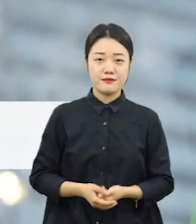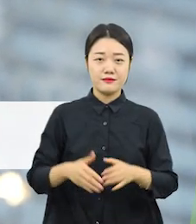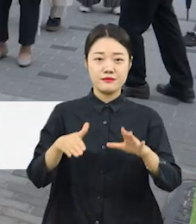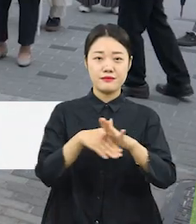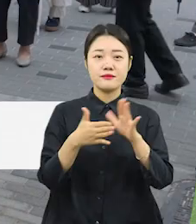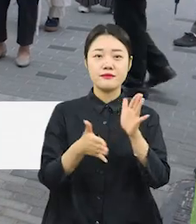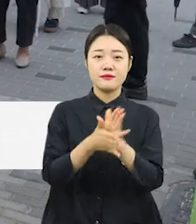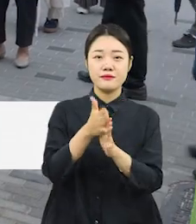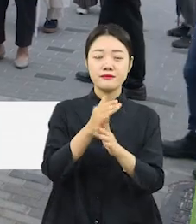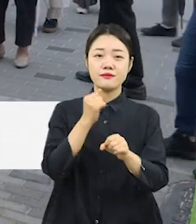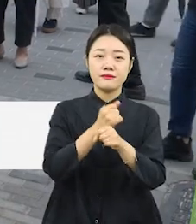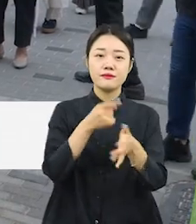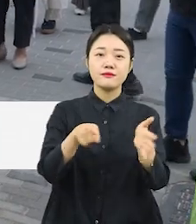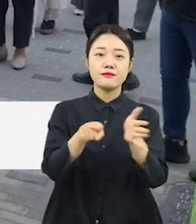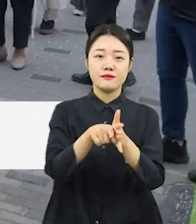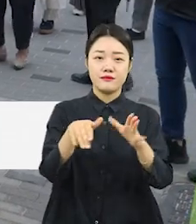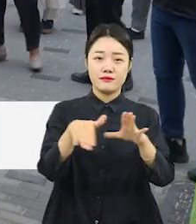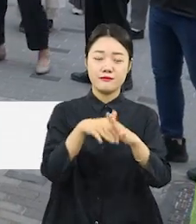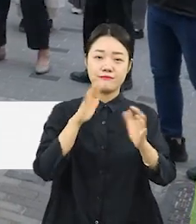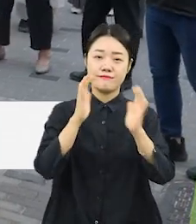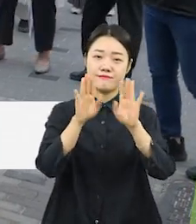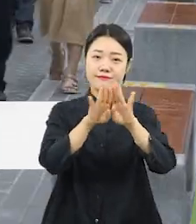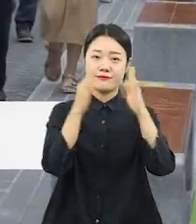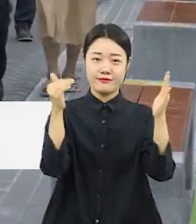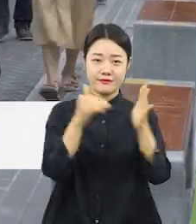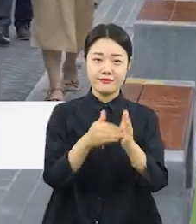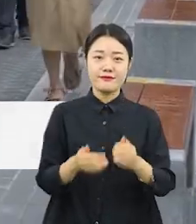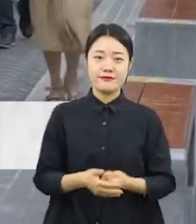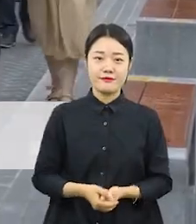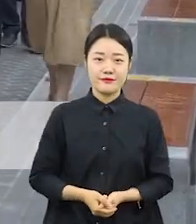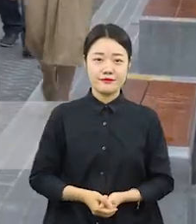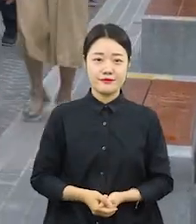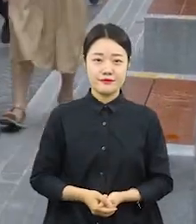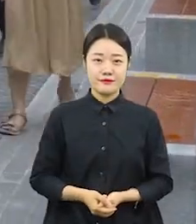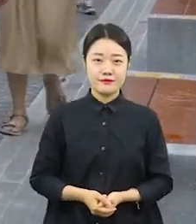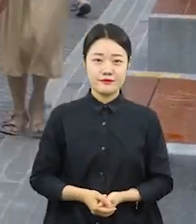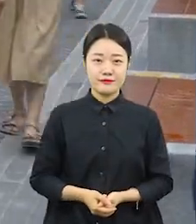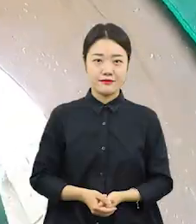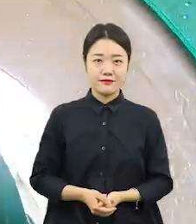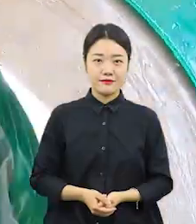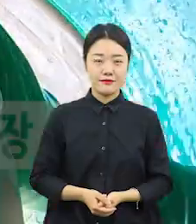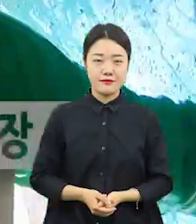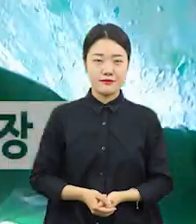문화도시 조성을 위한 부평 문화도시 포럼이 열렸습니다.